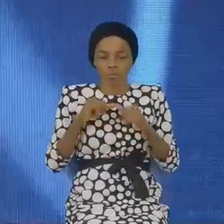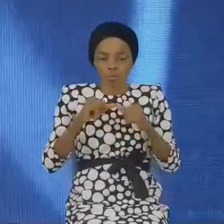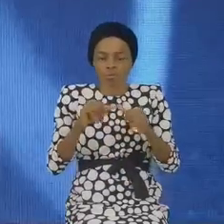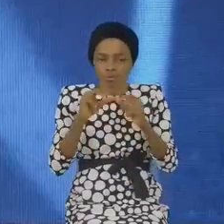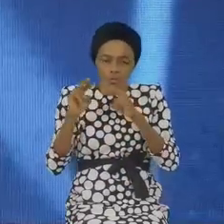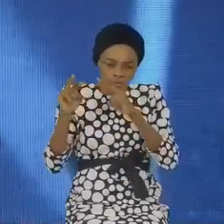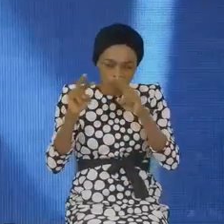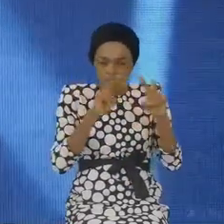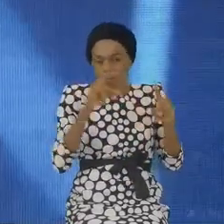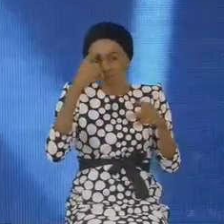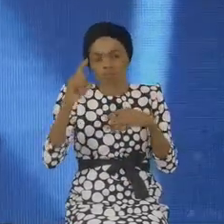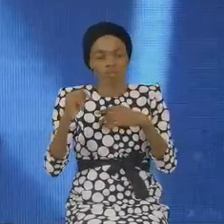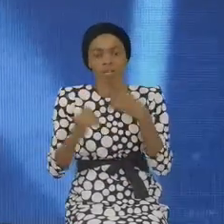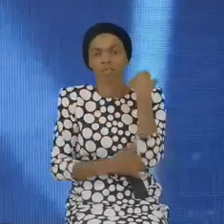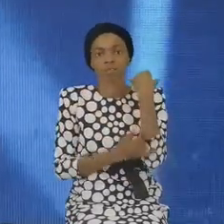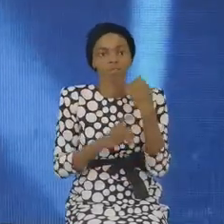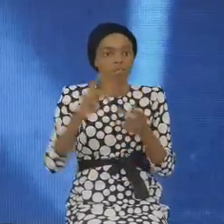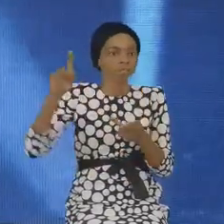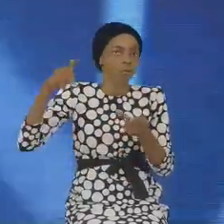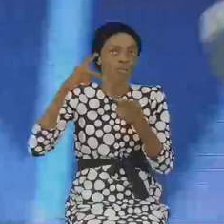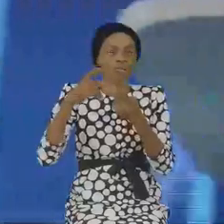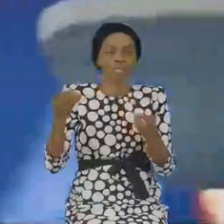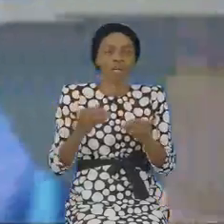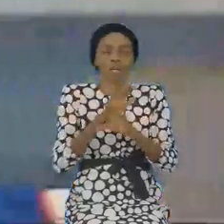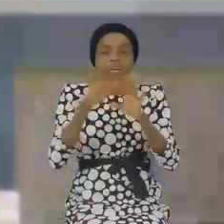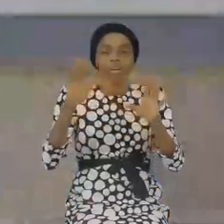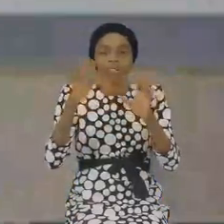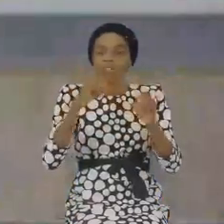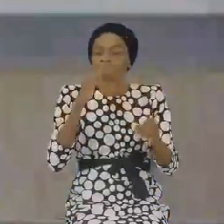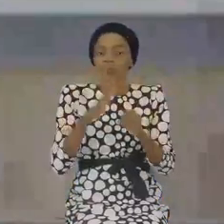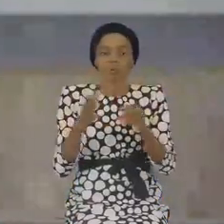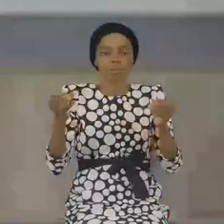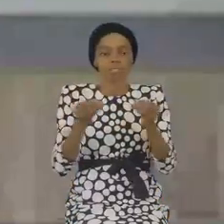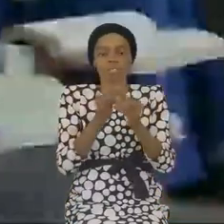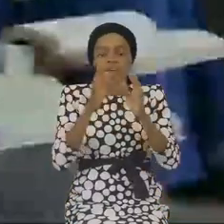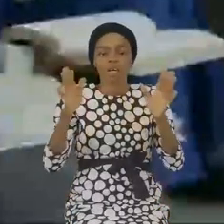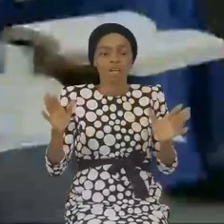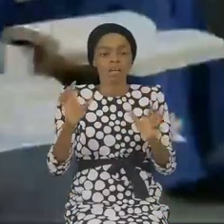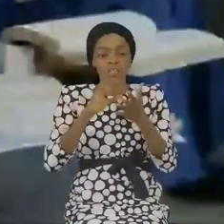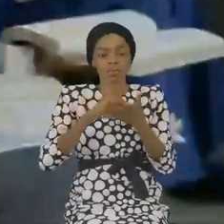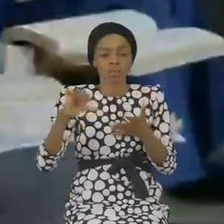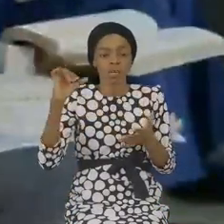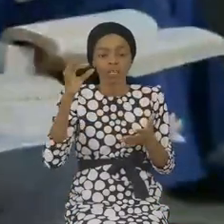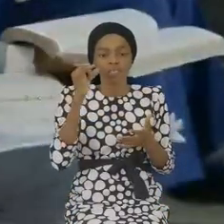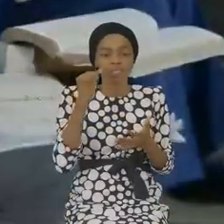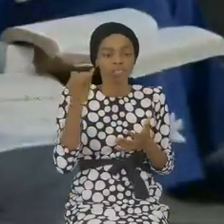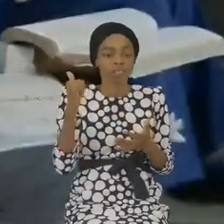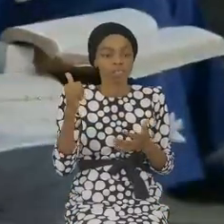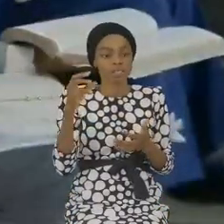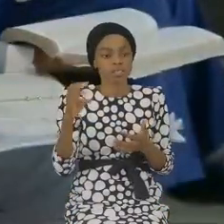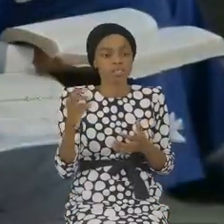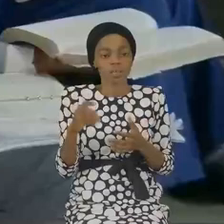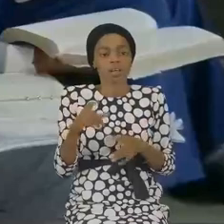promise, la terre propre, parfaite, le pays parfait. Verset 16. Verset 16 dit, mais maintenant, ils en désirent une